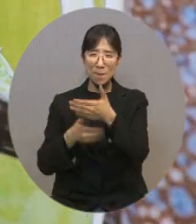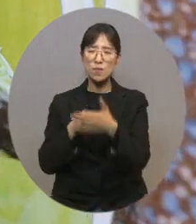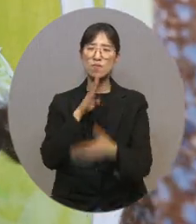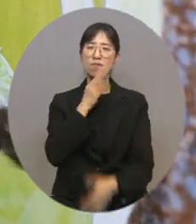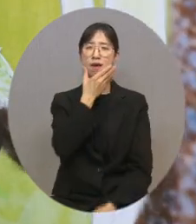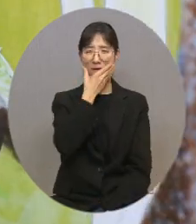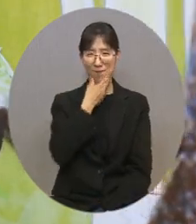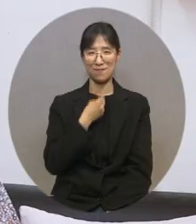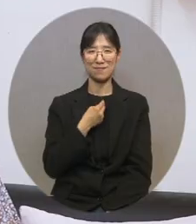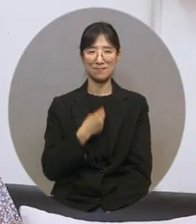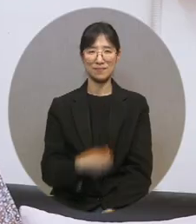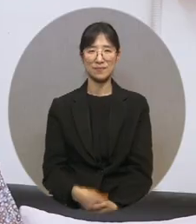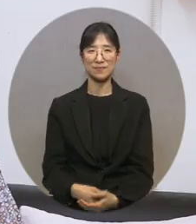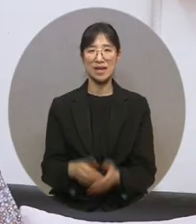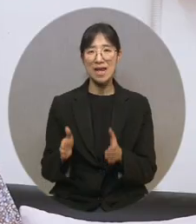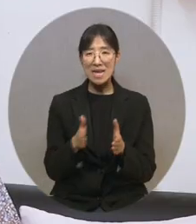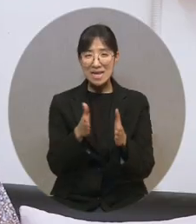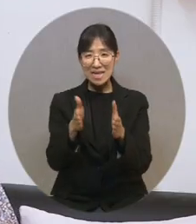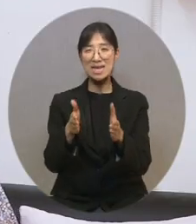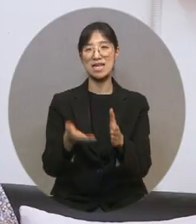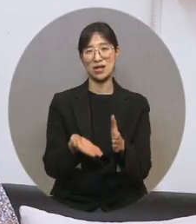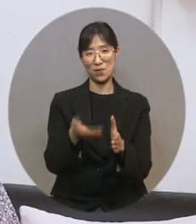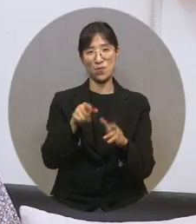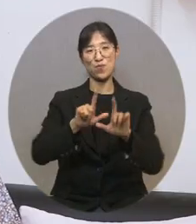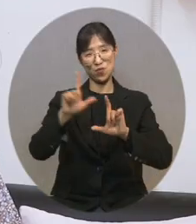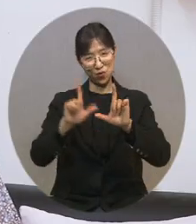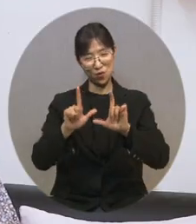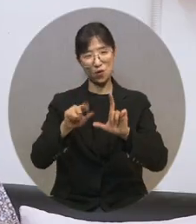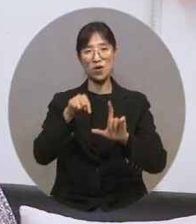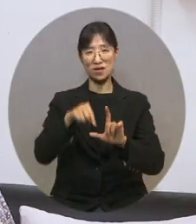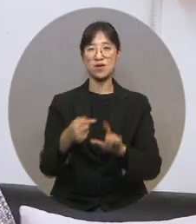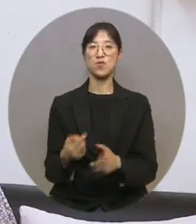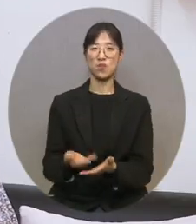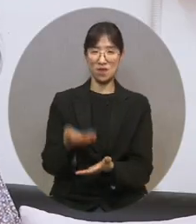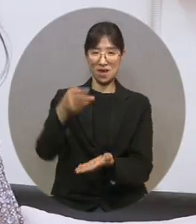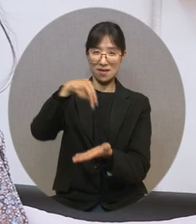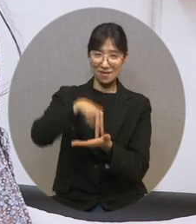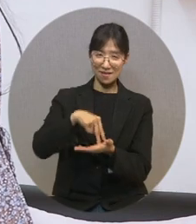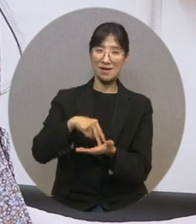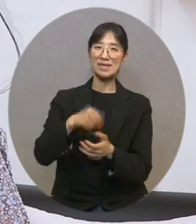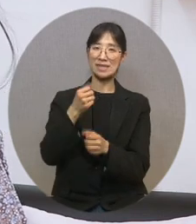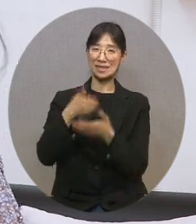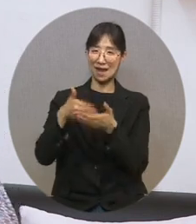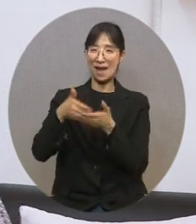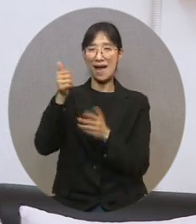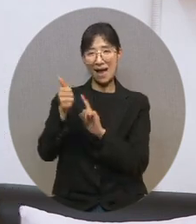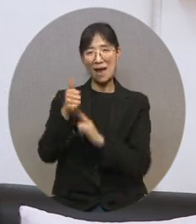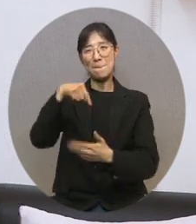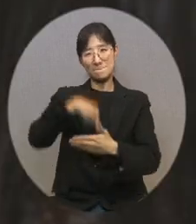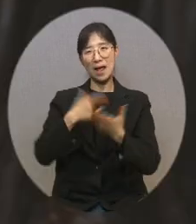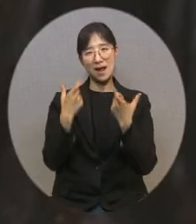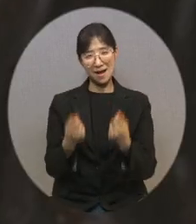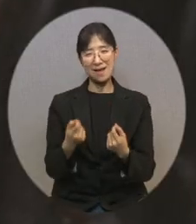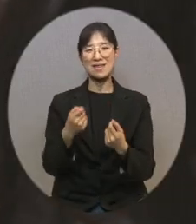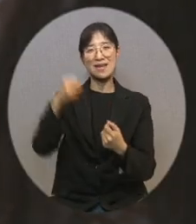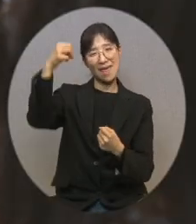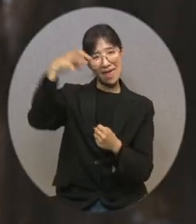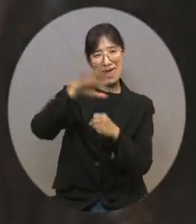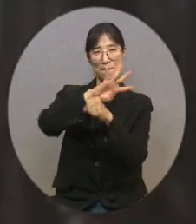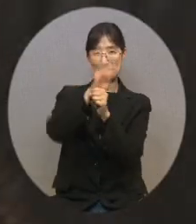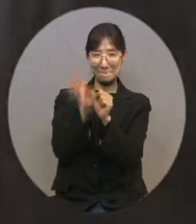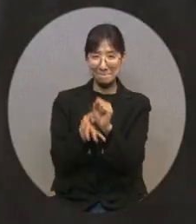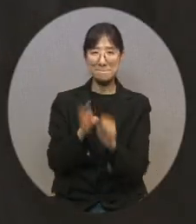행복한 일이죠. 길 위의 풍경, 그 위에선 작가의 마음과 같은 해바라기,